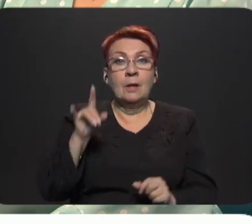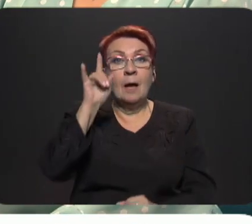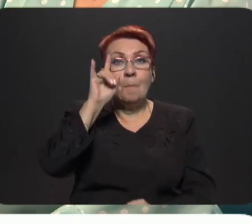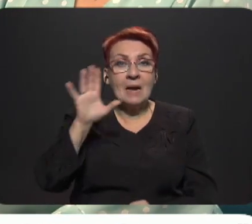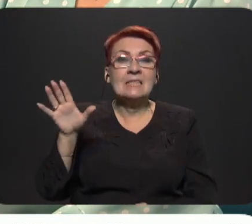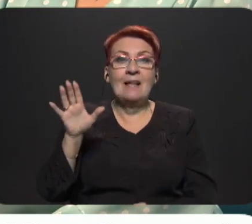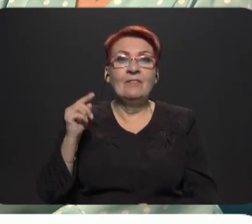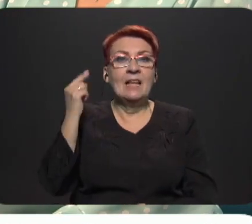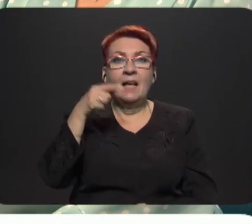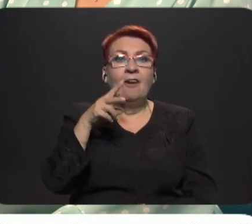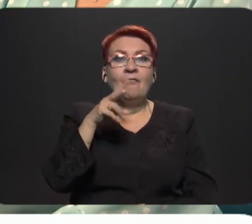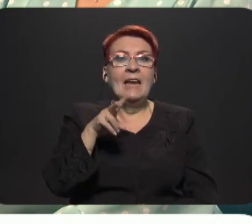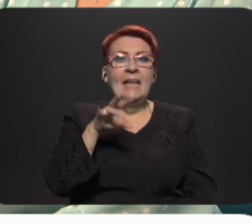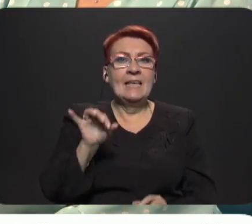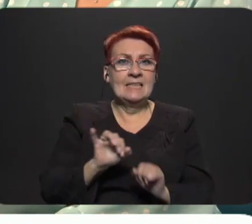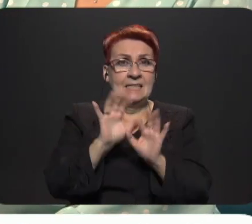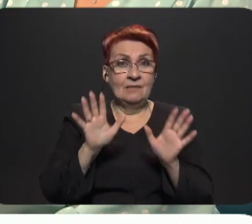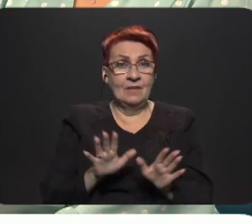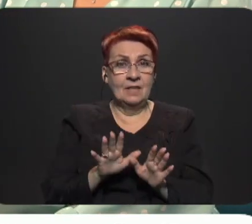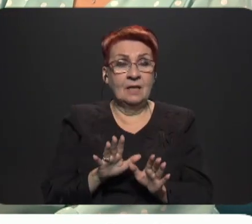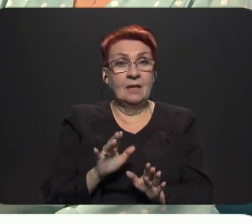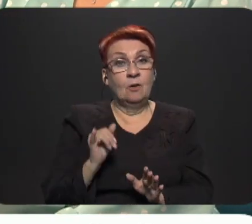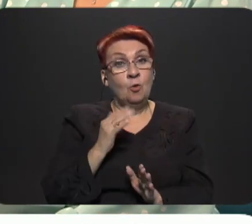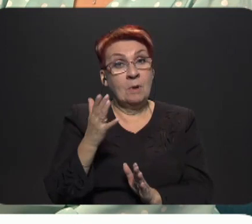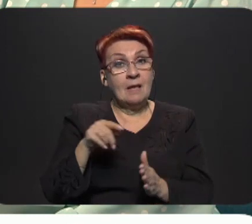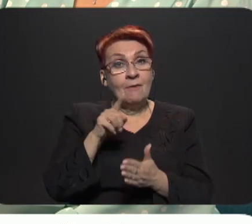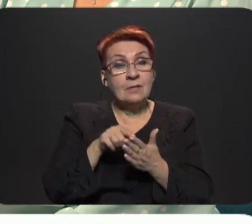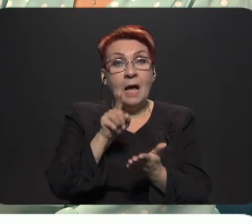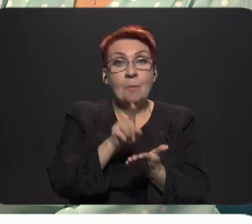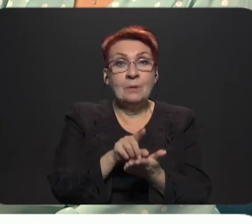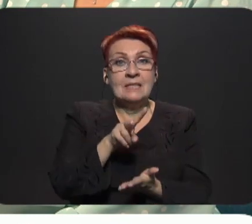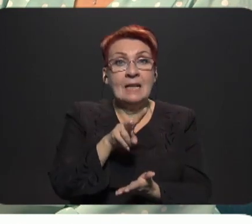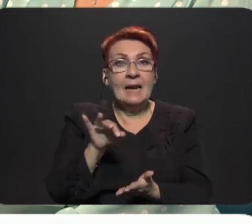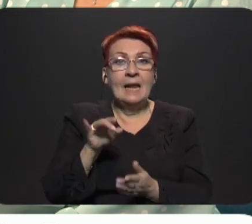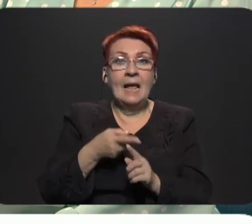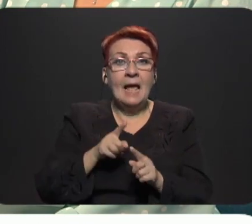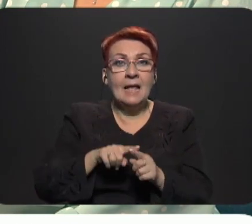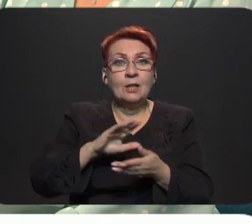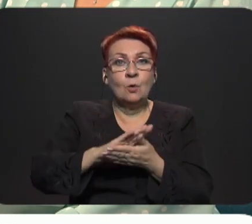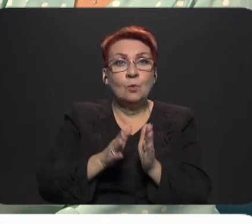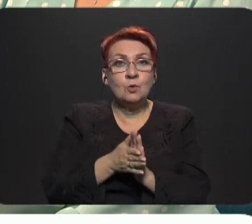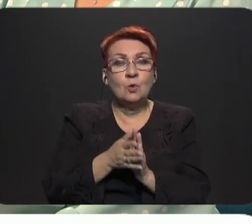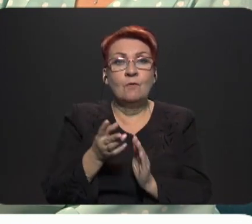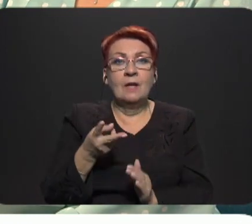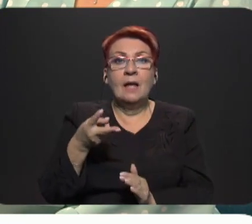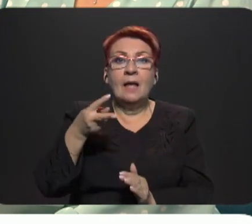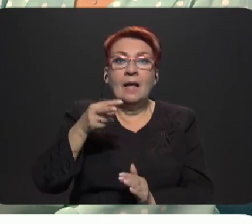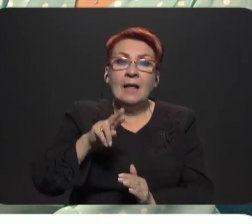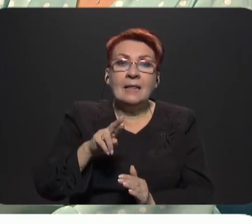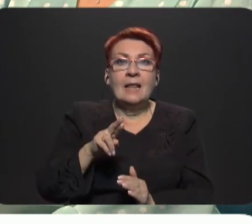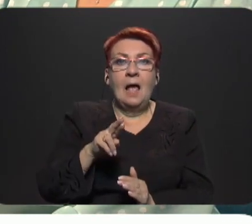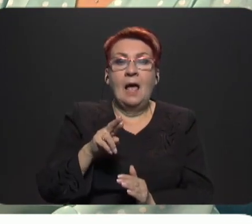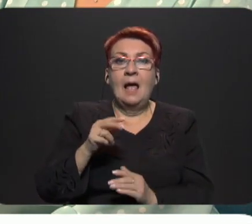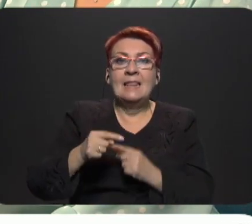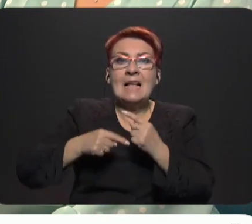лике святых, да? И у меня вопрос, обязательно ли это условие для наследования Царствия Небесного? Ведь в